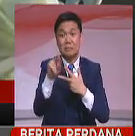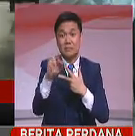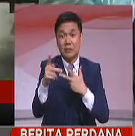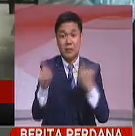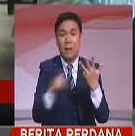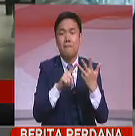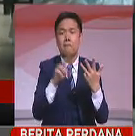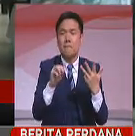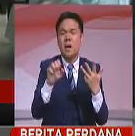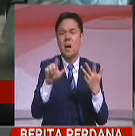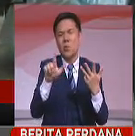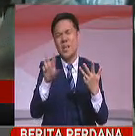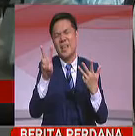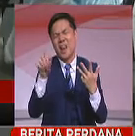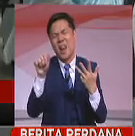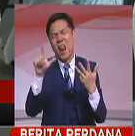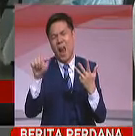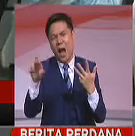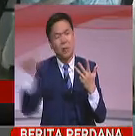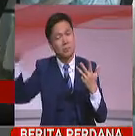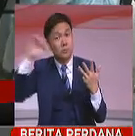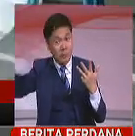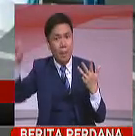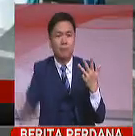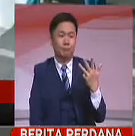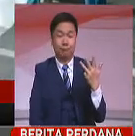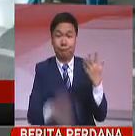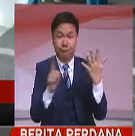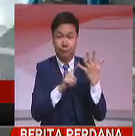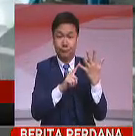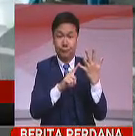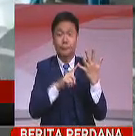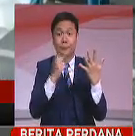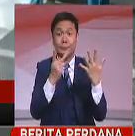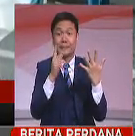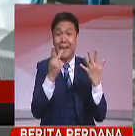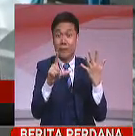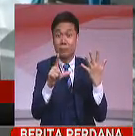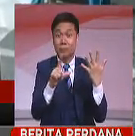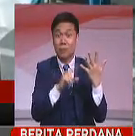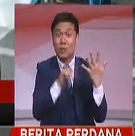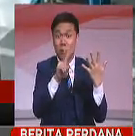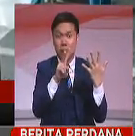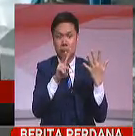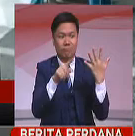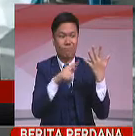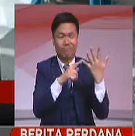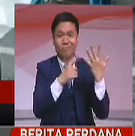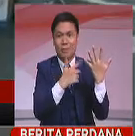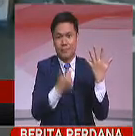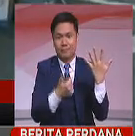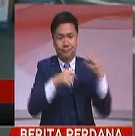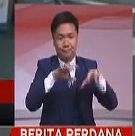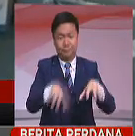Jalan Mawila didapati di Sabah. Bagi wilayah Persekutuan Kuala Lumpur, 2 kluster baru